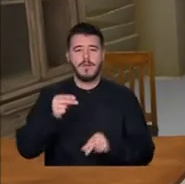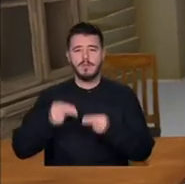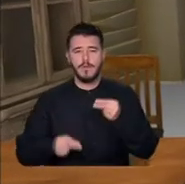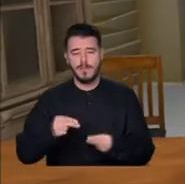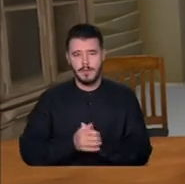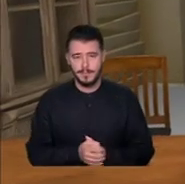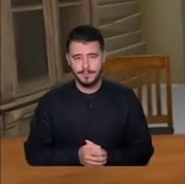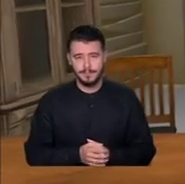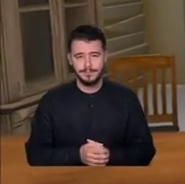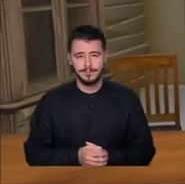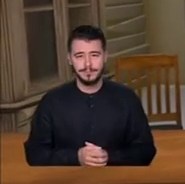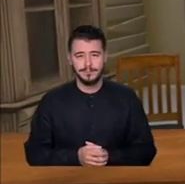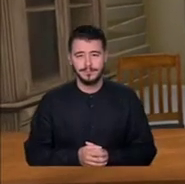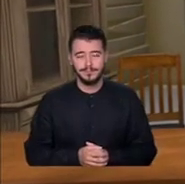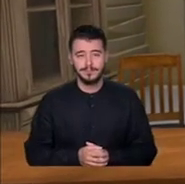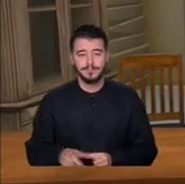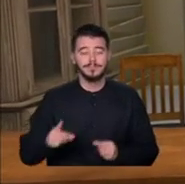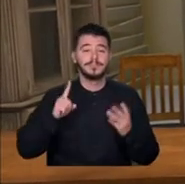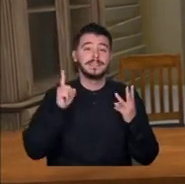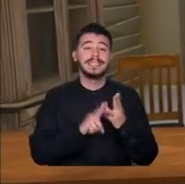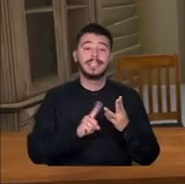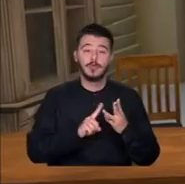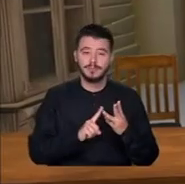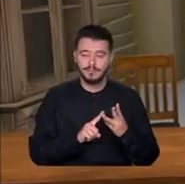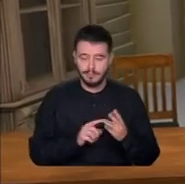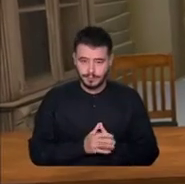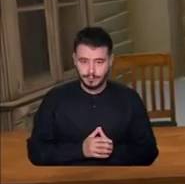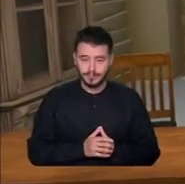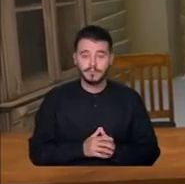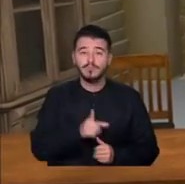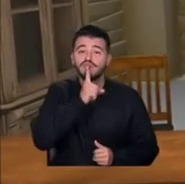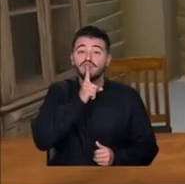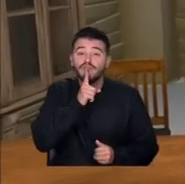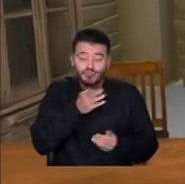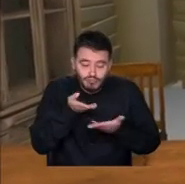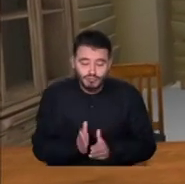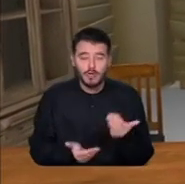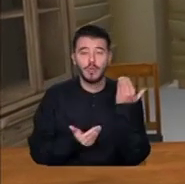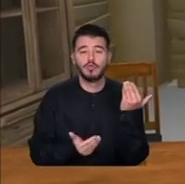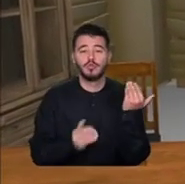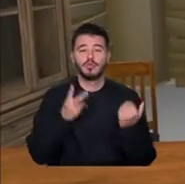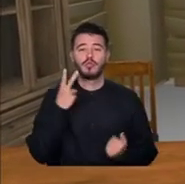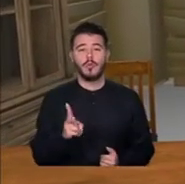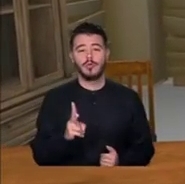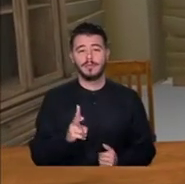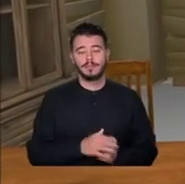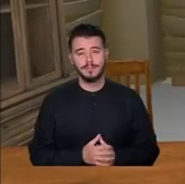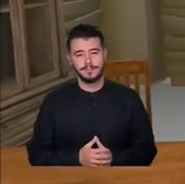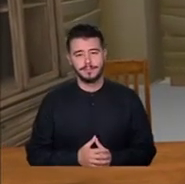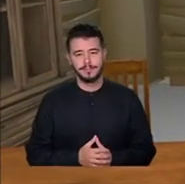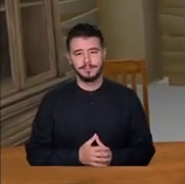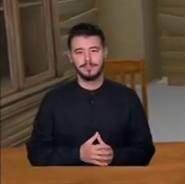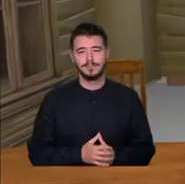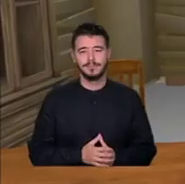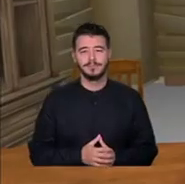το παιδί, το πρώτο παιδί που έχει φέρει στον κόσμο η ίδια η Ειρήνη. Εδώ λοιπόν έχουμε ένα παιδί το οποίο